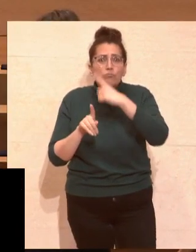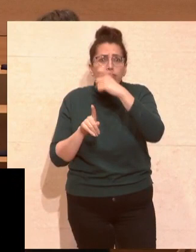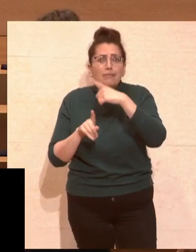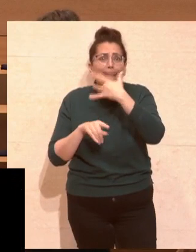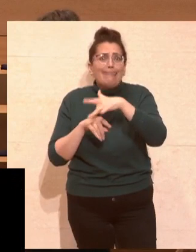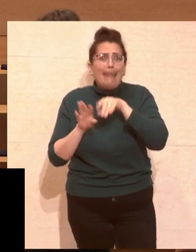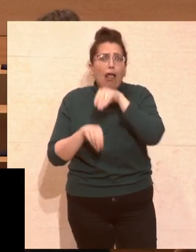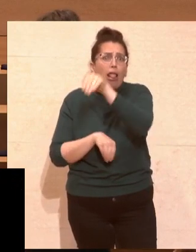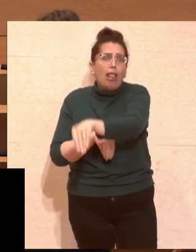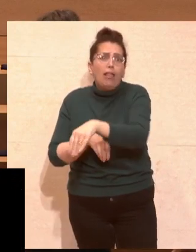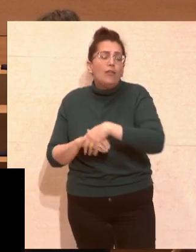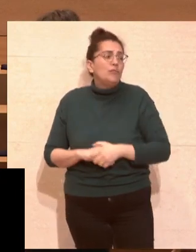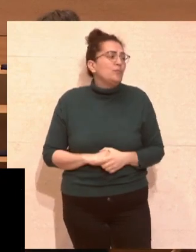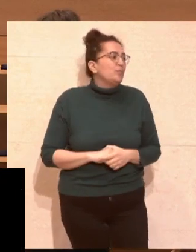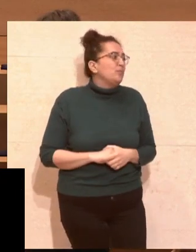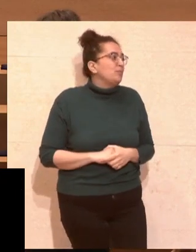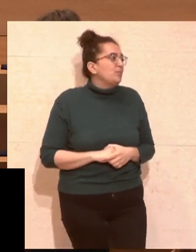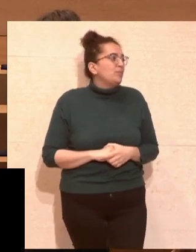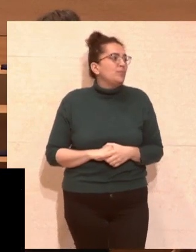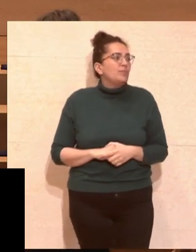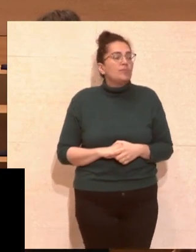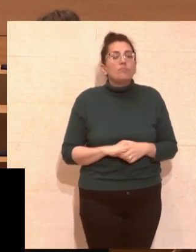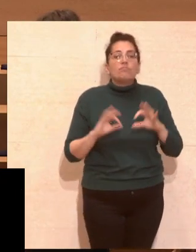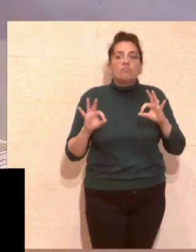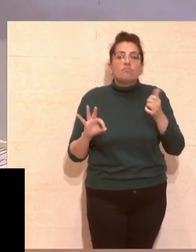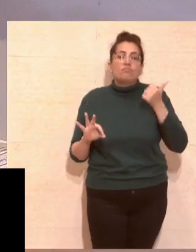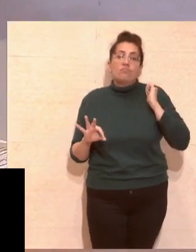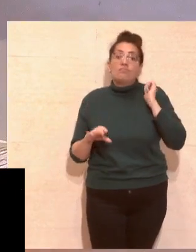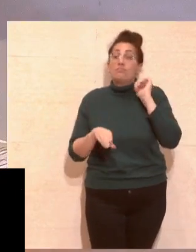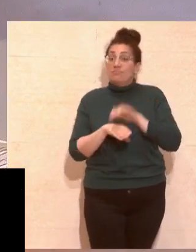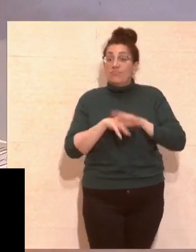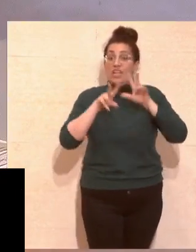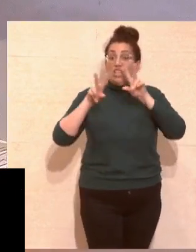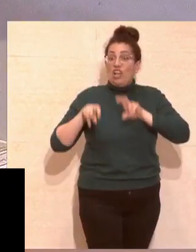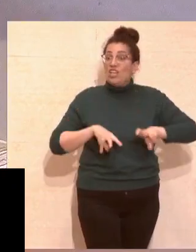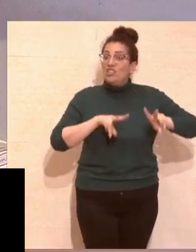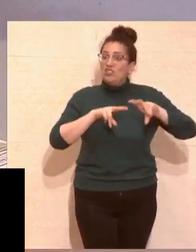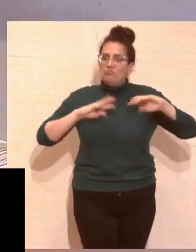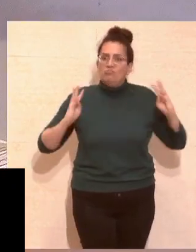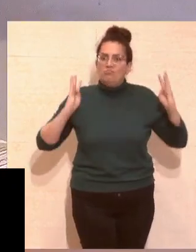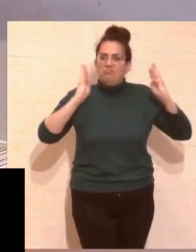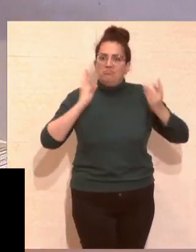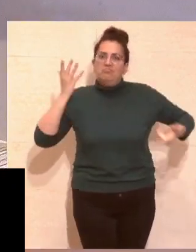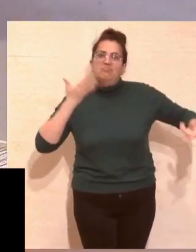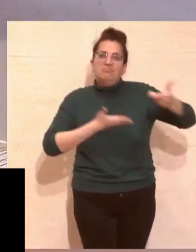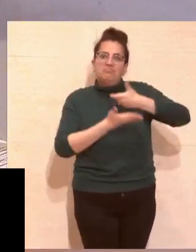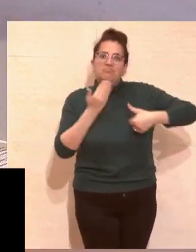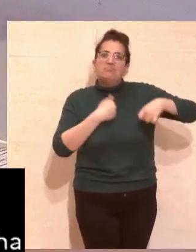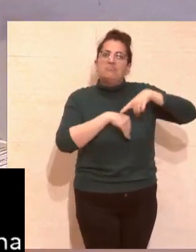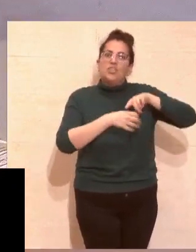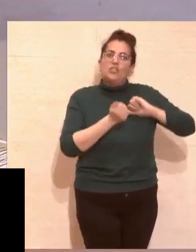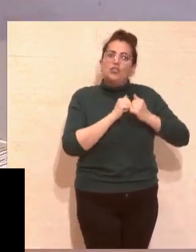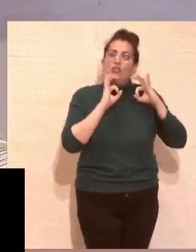C'est tout un débat. D'ailleurs, on a eu un souper entre chercheurs hier soir, puis on en a un petit peu parlé là, du changement d'heure.